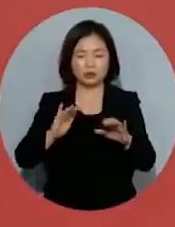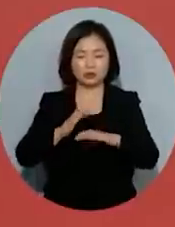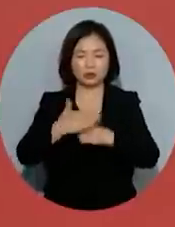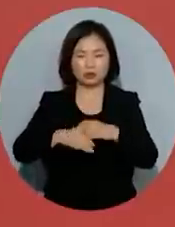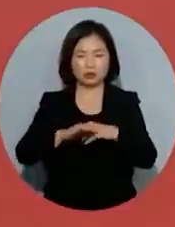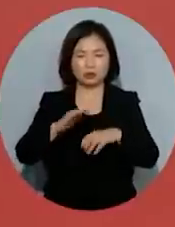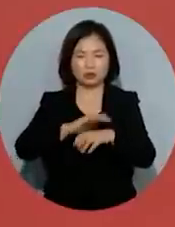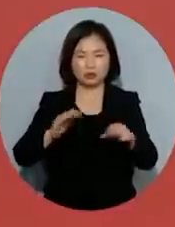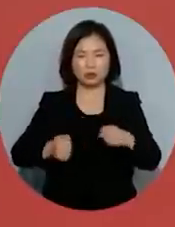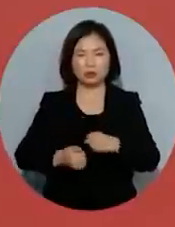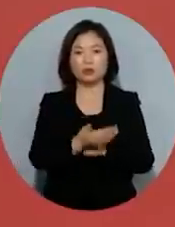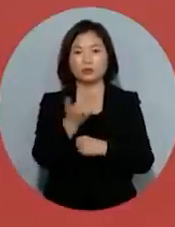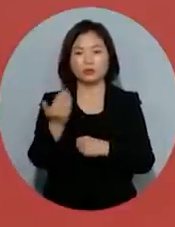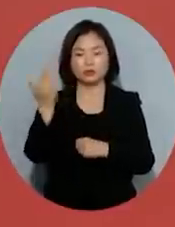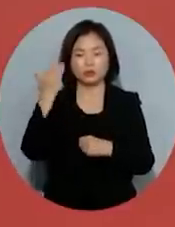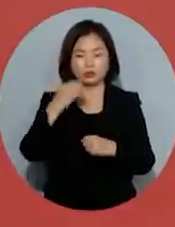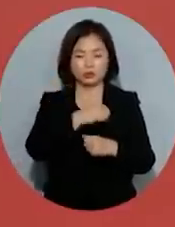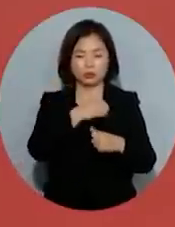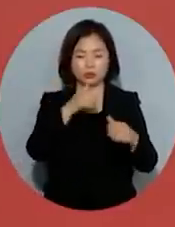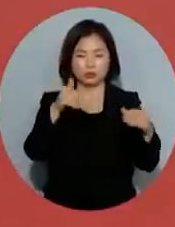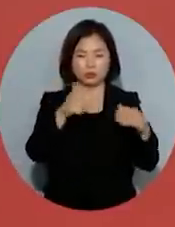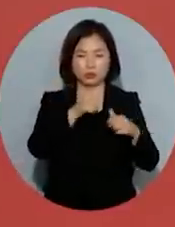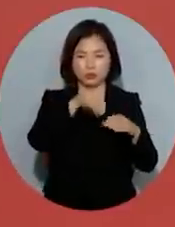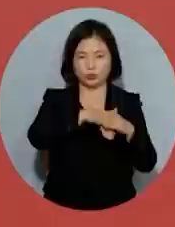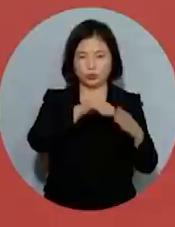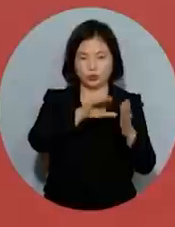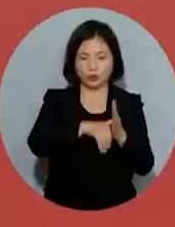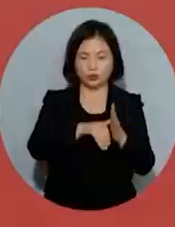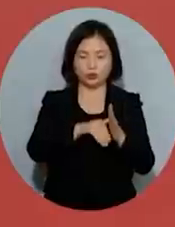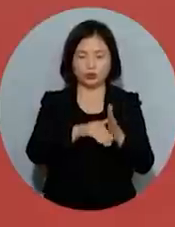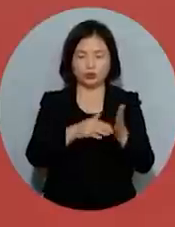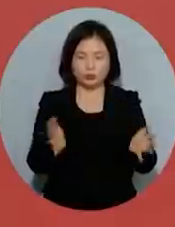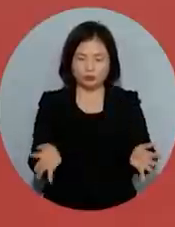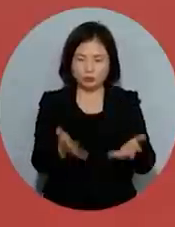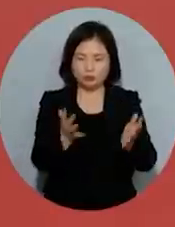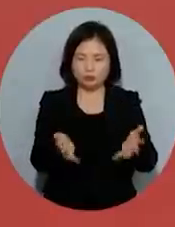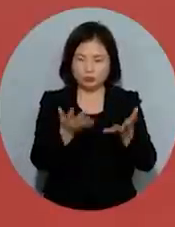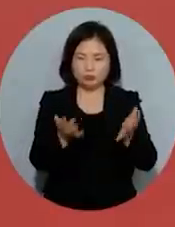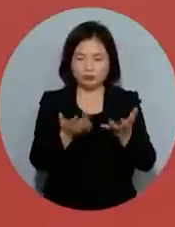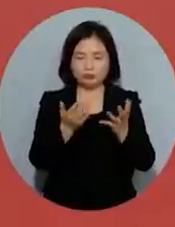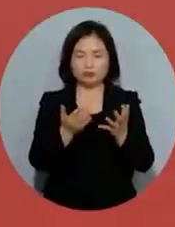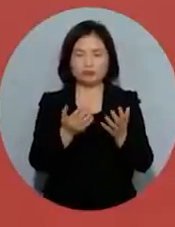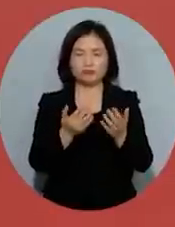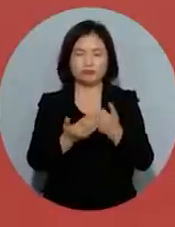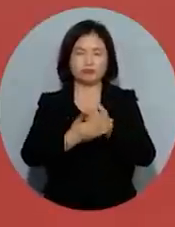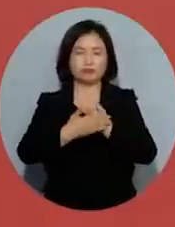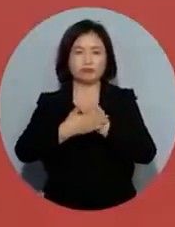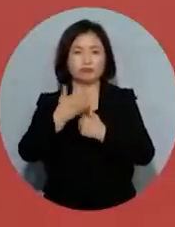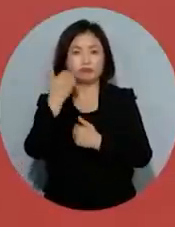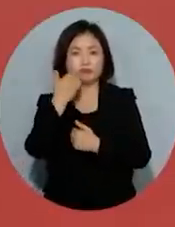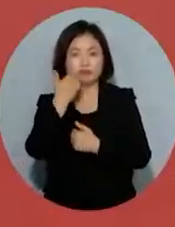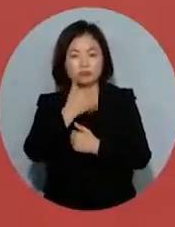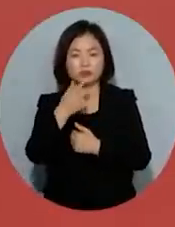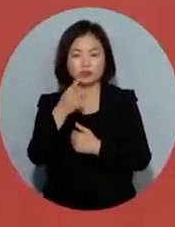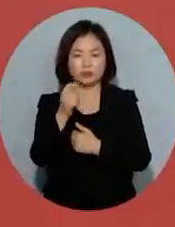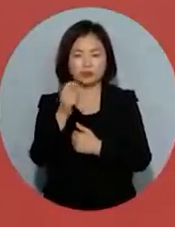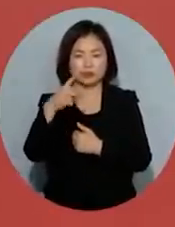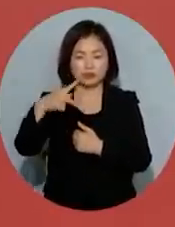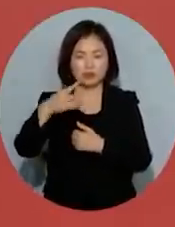시도민들이었습니다. 또 지난 총선에서 또다시 일어서라고 저에게 힘을 실어주신 분들도 TK